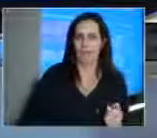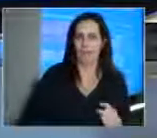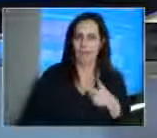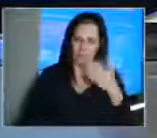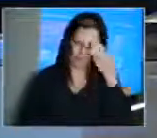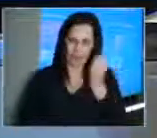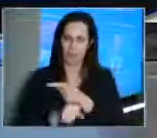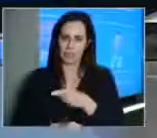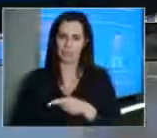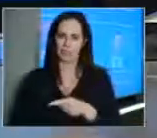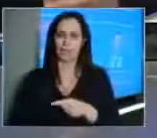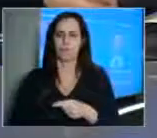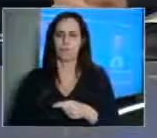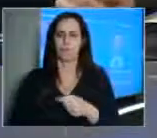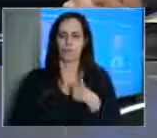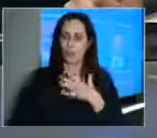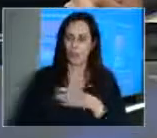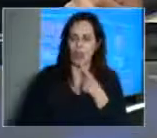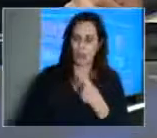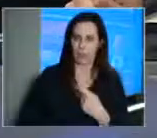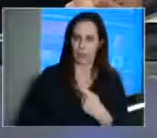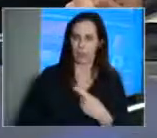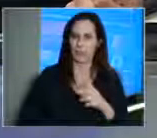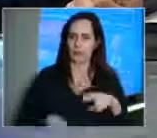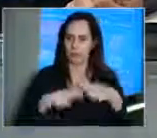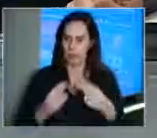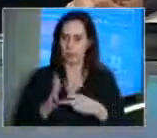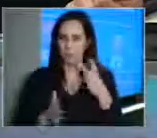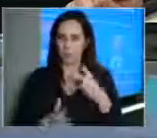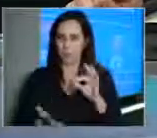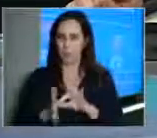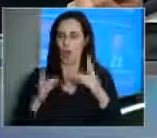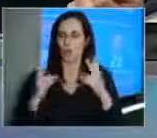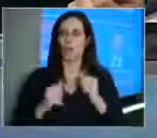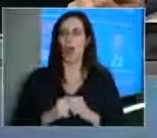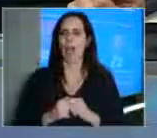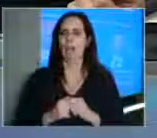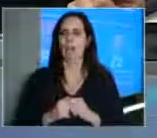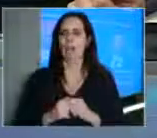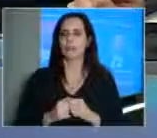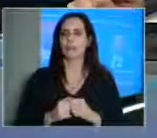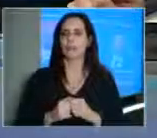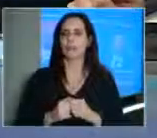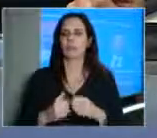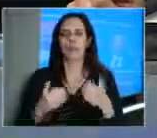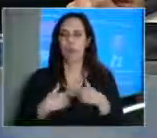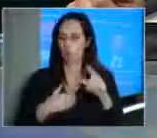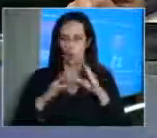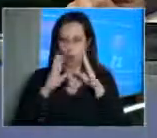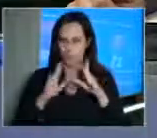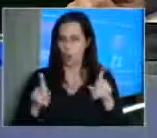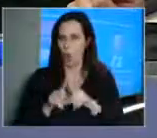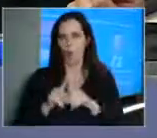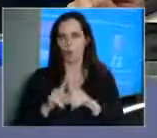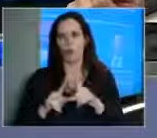את העשייה שלהם. אני רוצה לחדד כאן נקודה מסוימת, כי את חזרת את זה כבר פעמיים, וזאת נקודה נורא חשובה. אנחנו לא מאמינים באותה